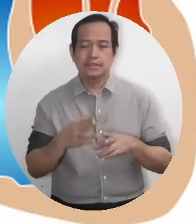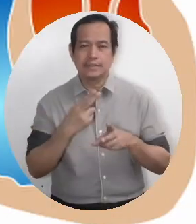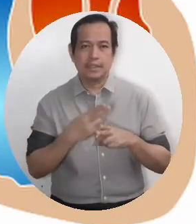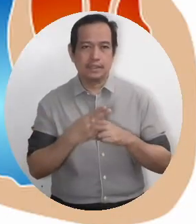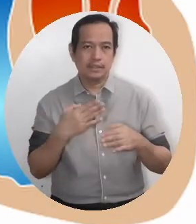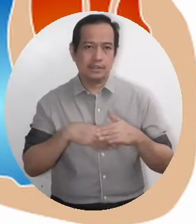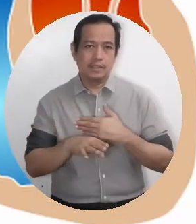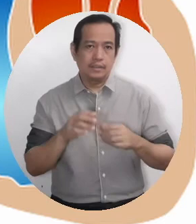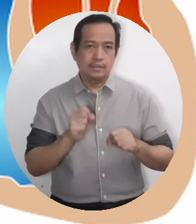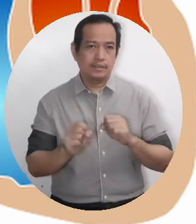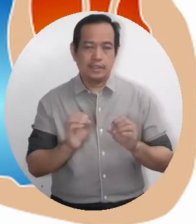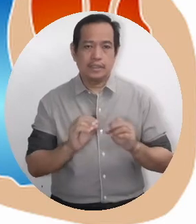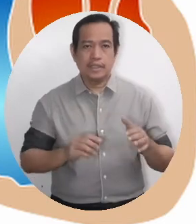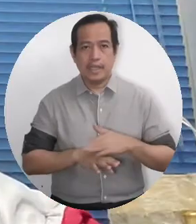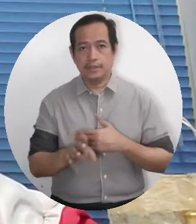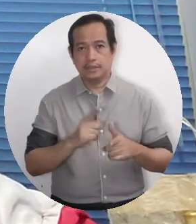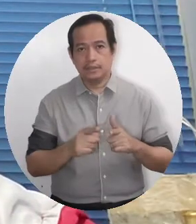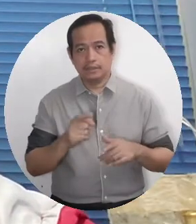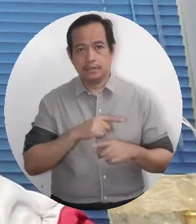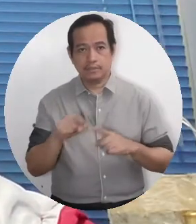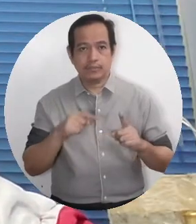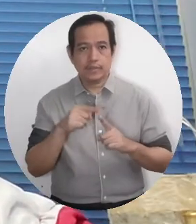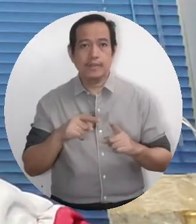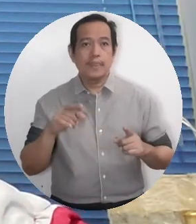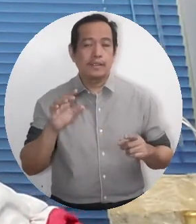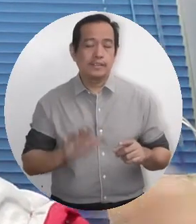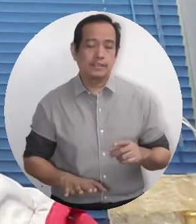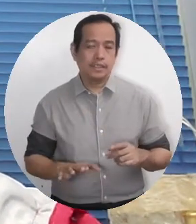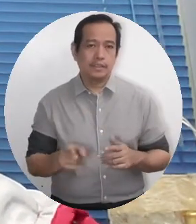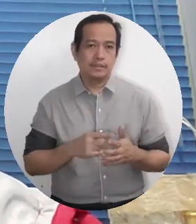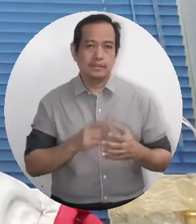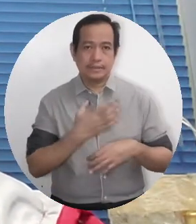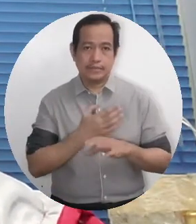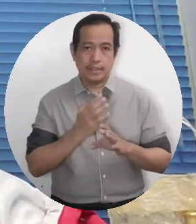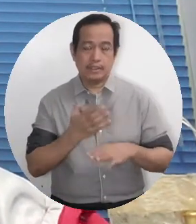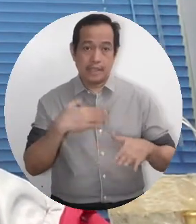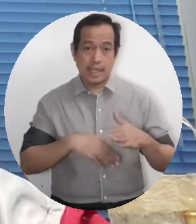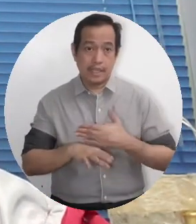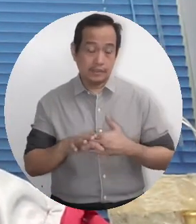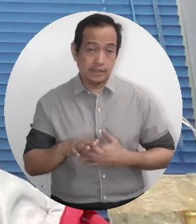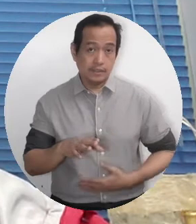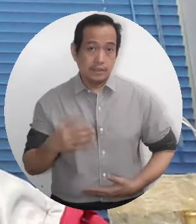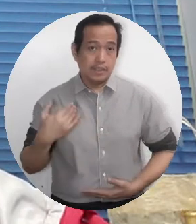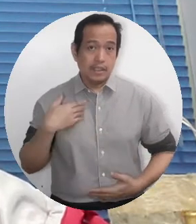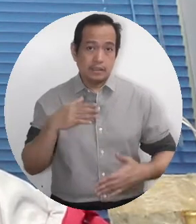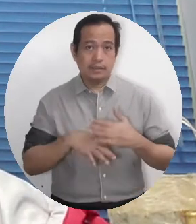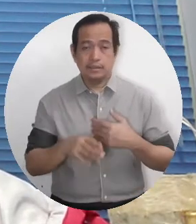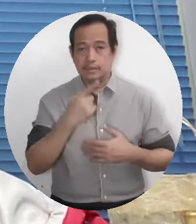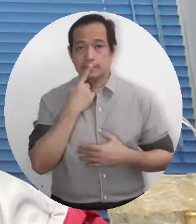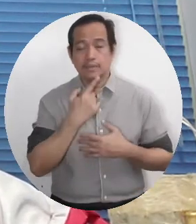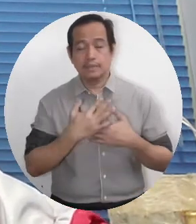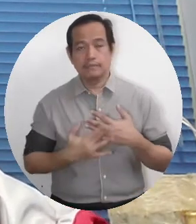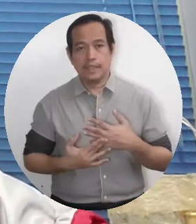ay masyadong masikip. Kaya nagkaroon ng daanan. Nung mas bata siya, nag-create ng daanan para